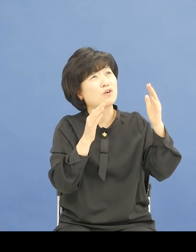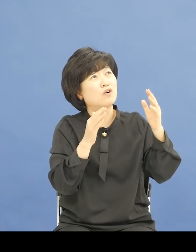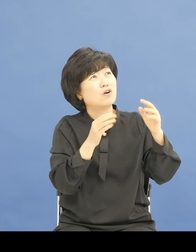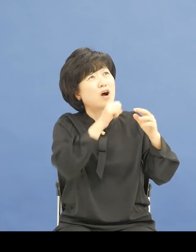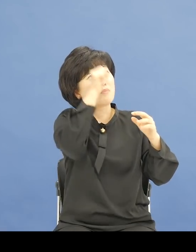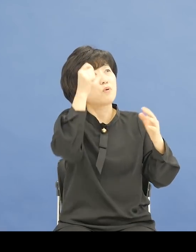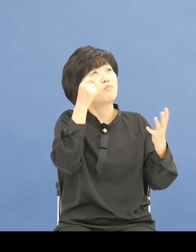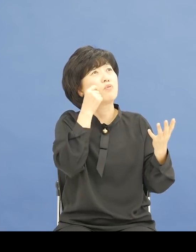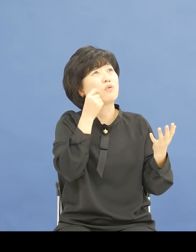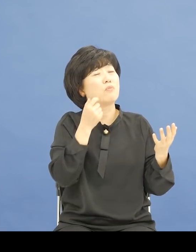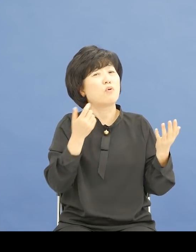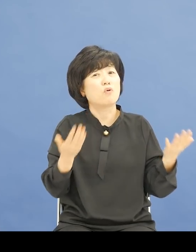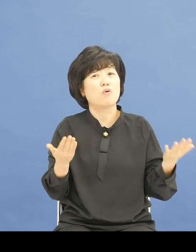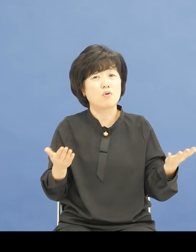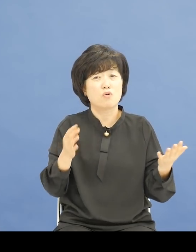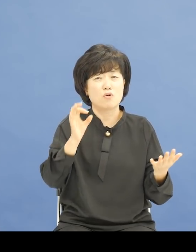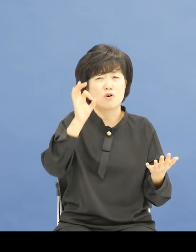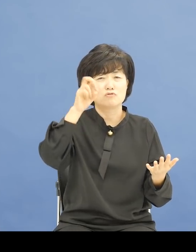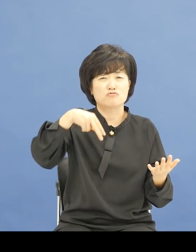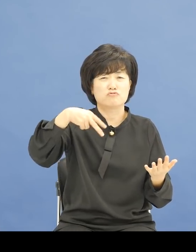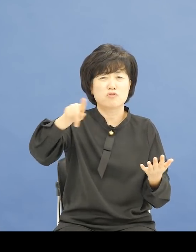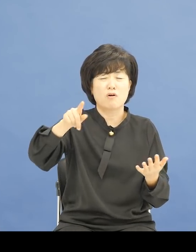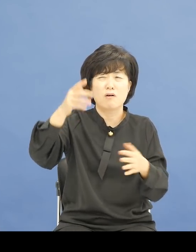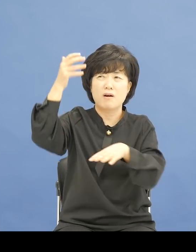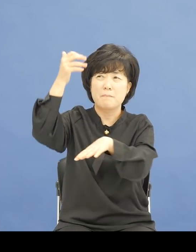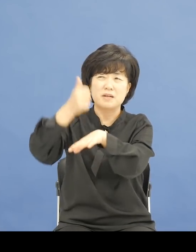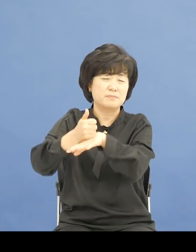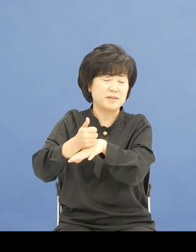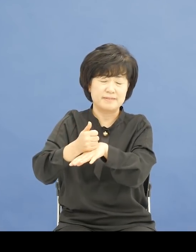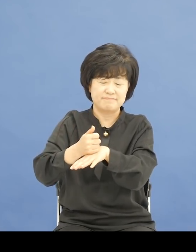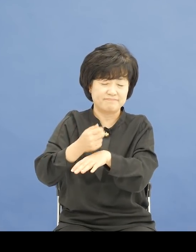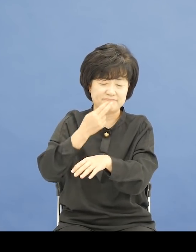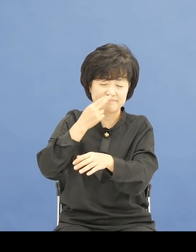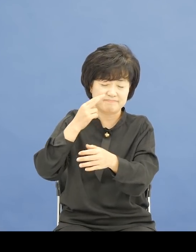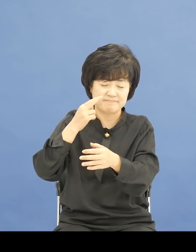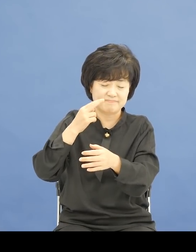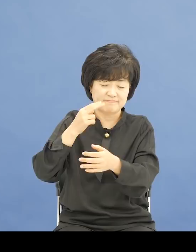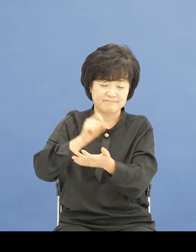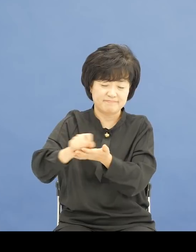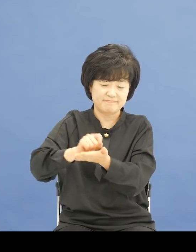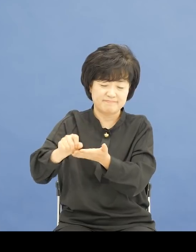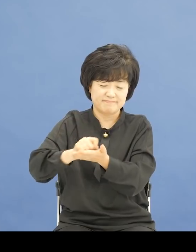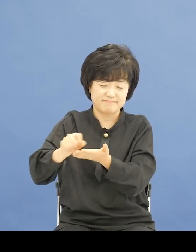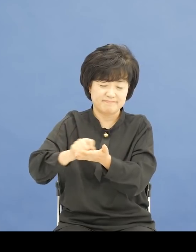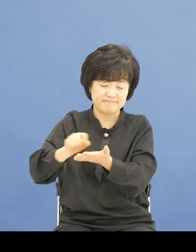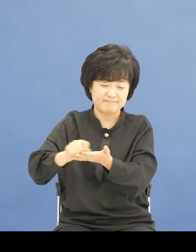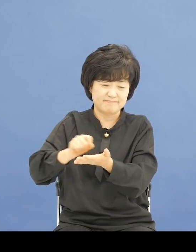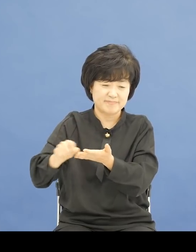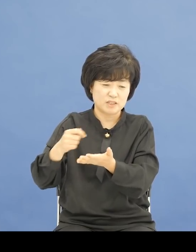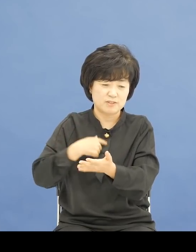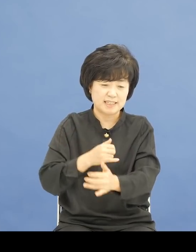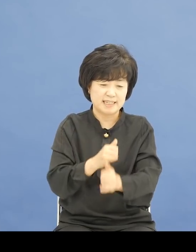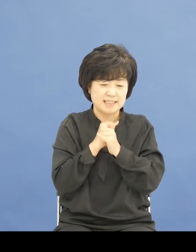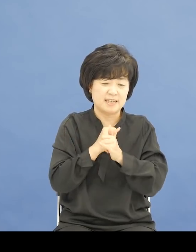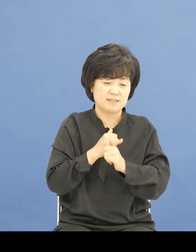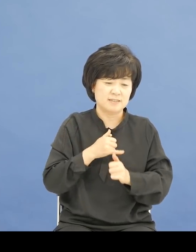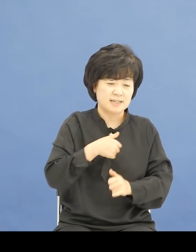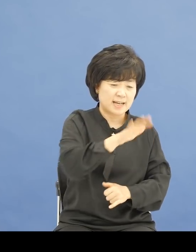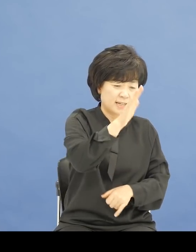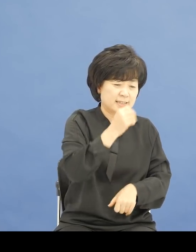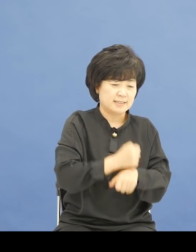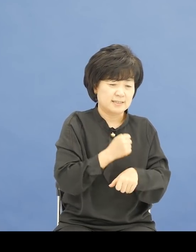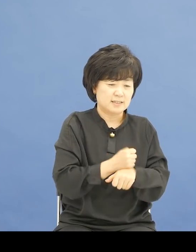할 수 있을까 라는 생각에 유서를 적고 모든 걸 포기하고 싶었는데 우울증 3등도 받았고